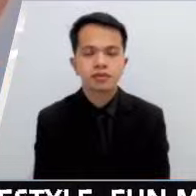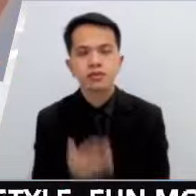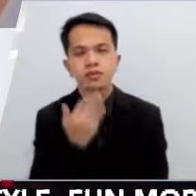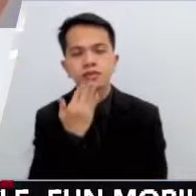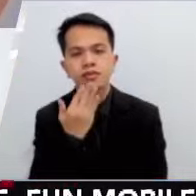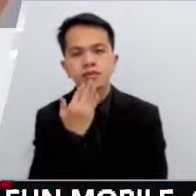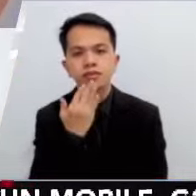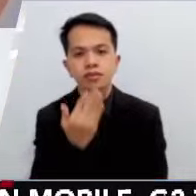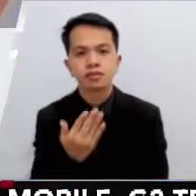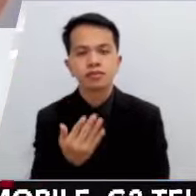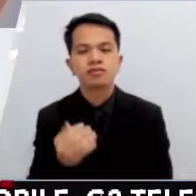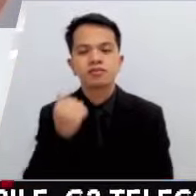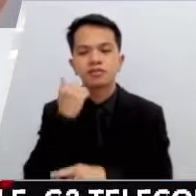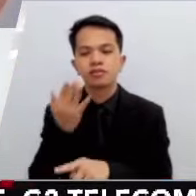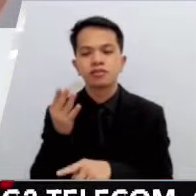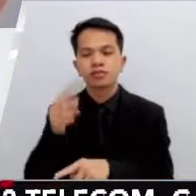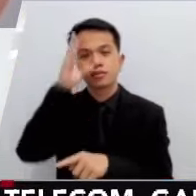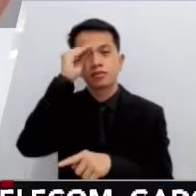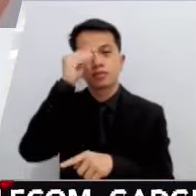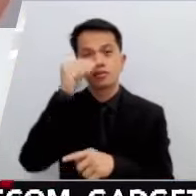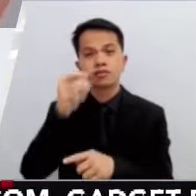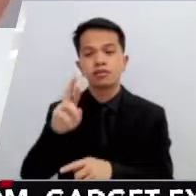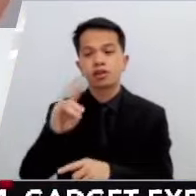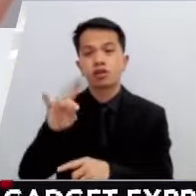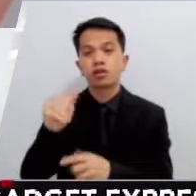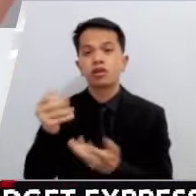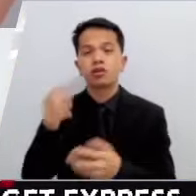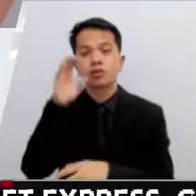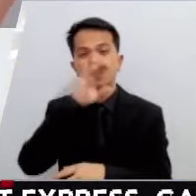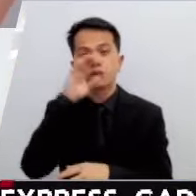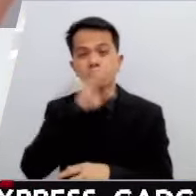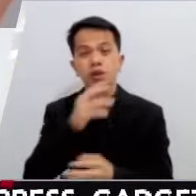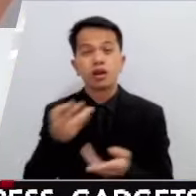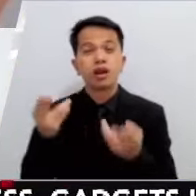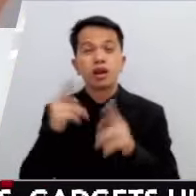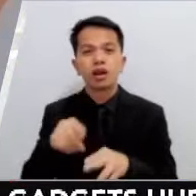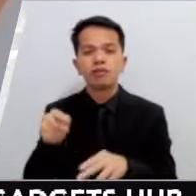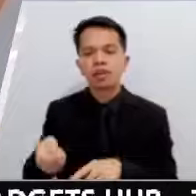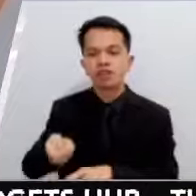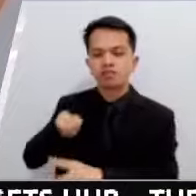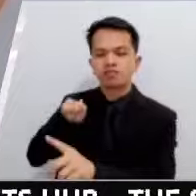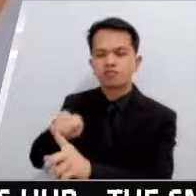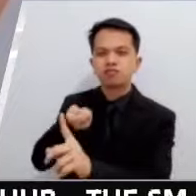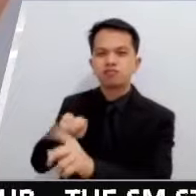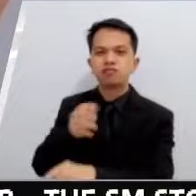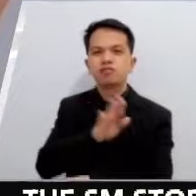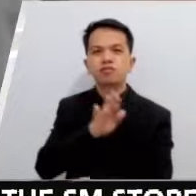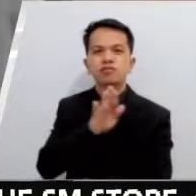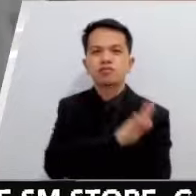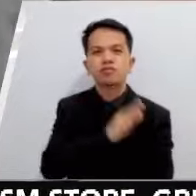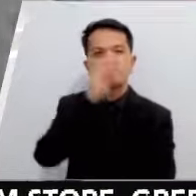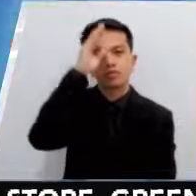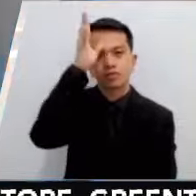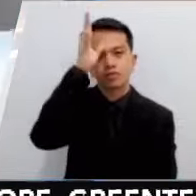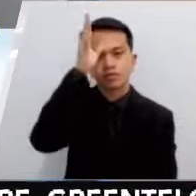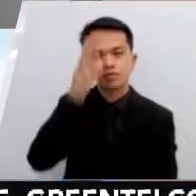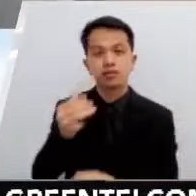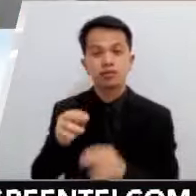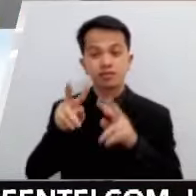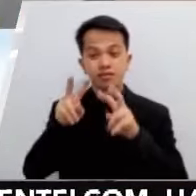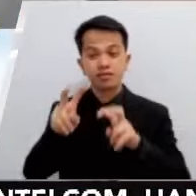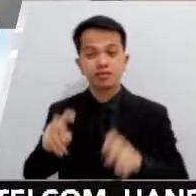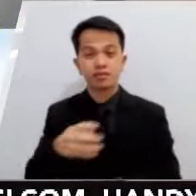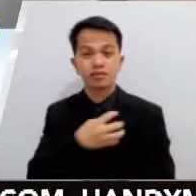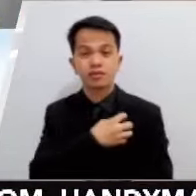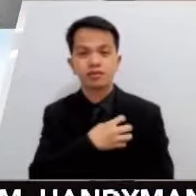Patay ang isang lalaki sa ronda dito sa Cebu matapos pagsasaksakin ng sarili niyang ama. Batay sa imbestigasyon ng pulisya, nagtatalo